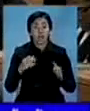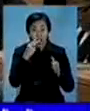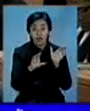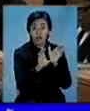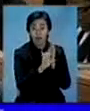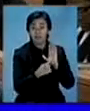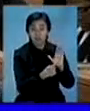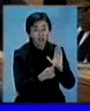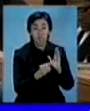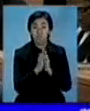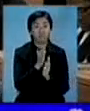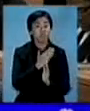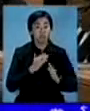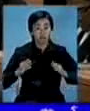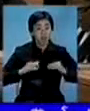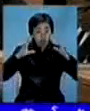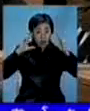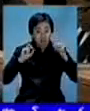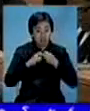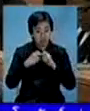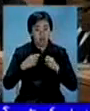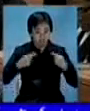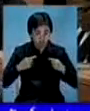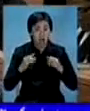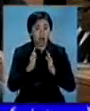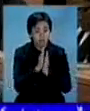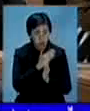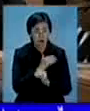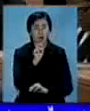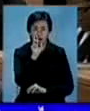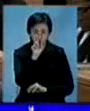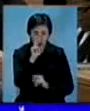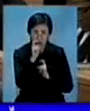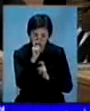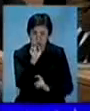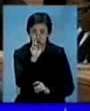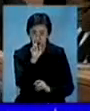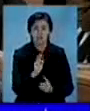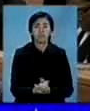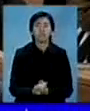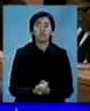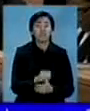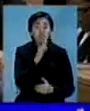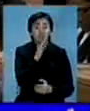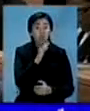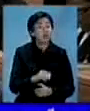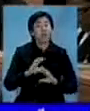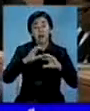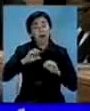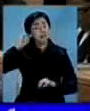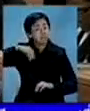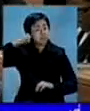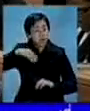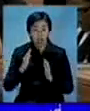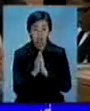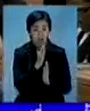งครามกับพระทั้งประเทศผมว่ามันอันตรายท่านนายกรัฐบาลทั้งรัฐบาลแหละถ้าคืนทำอย่างนี้ต่อไปตายขึ้นมาไม่มีพ